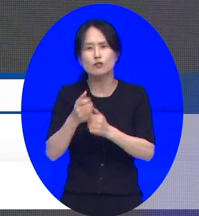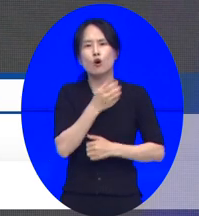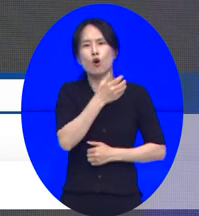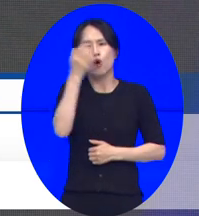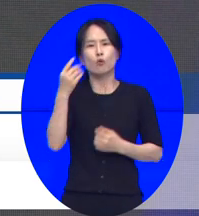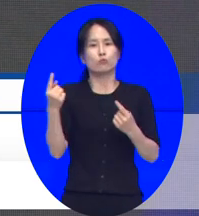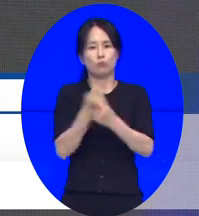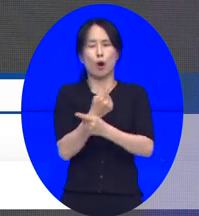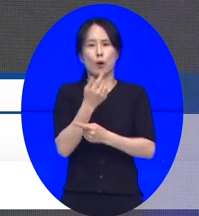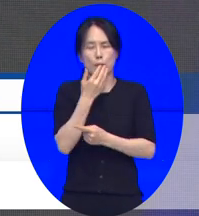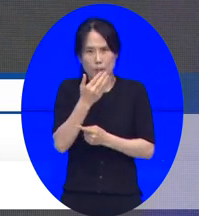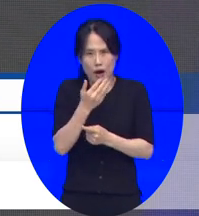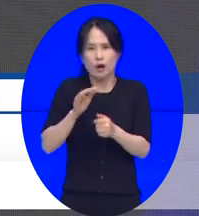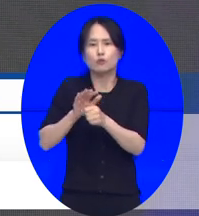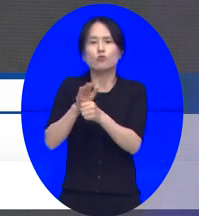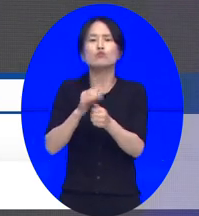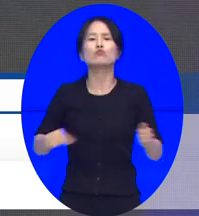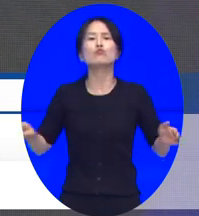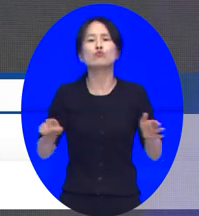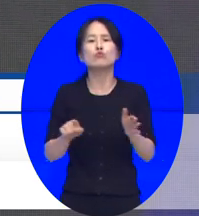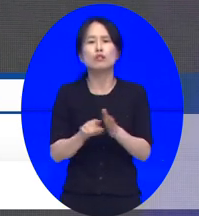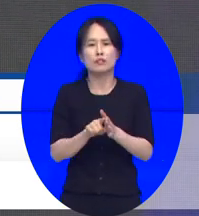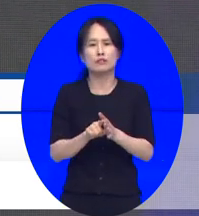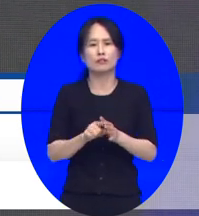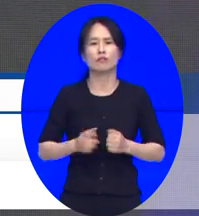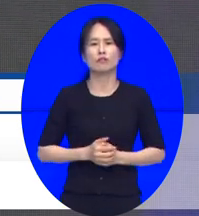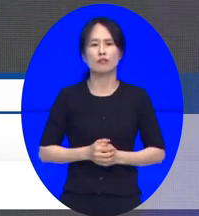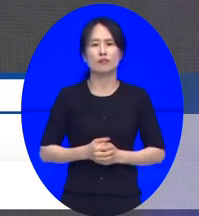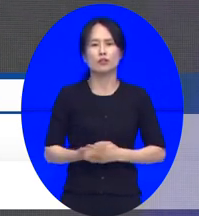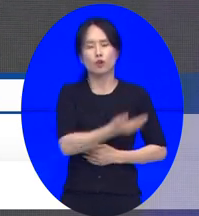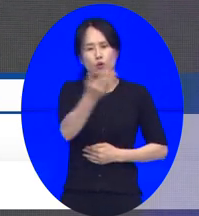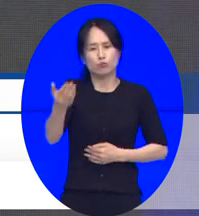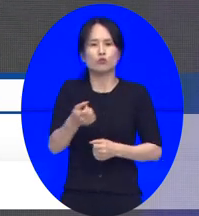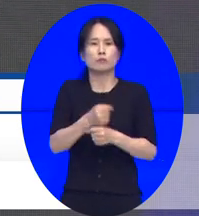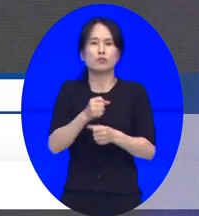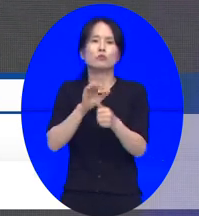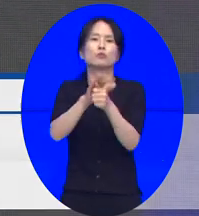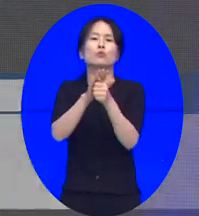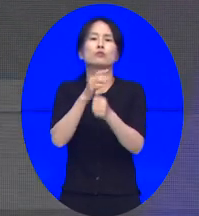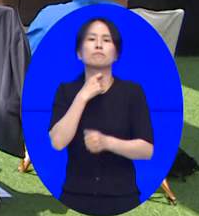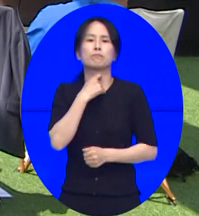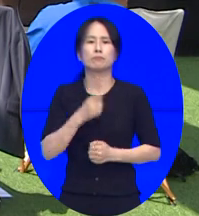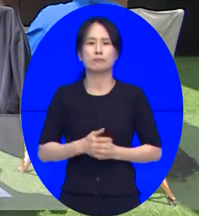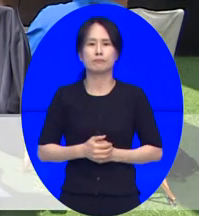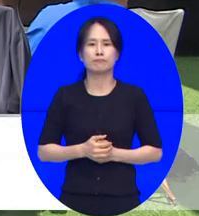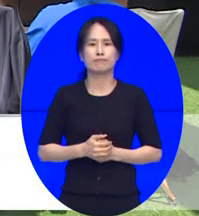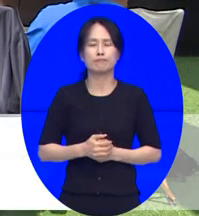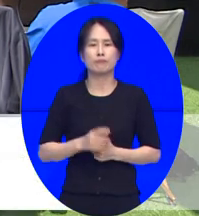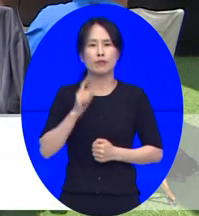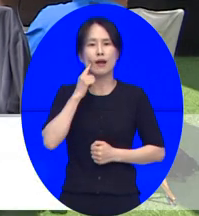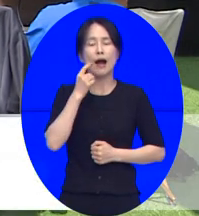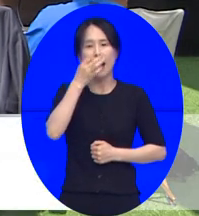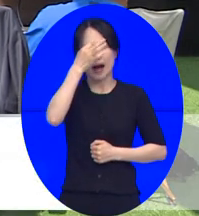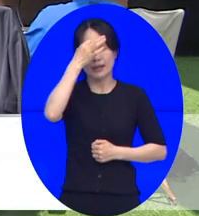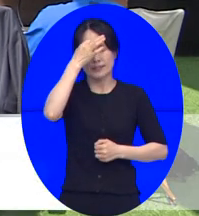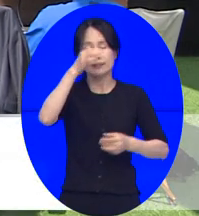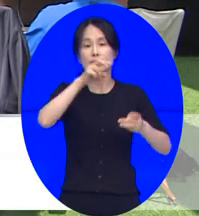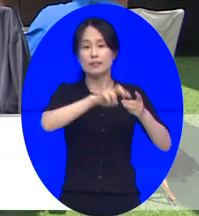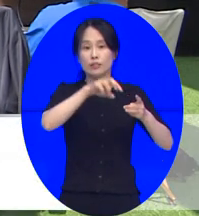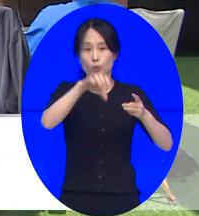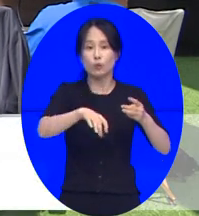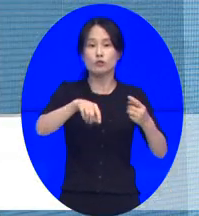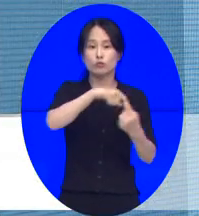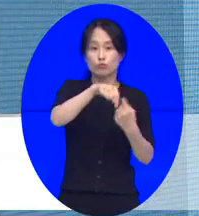하는 그런 시도를 하게끔 하는 장을 여러분들에게 만들어드리고 싶습니다. 경기 아트센터에서